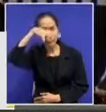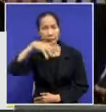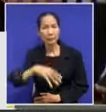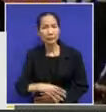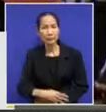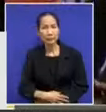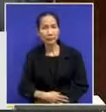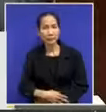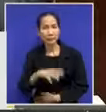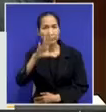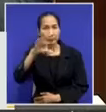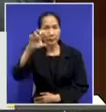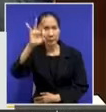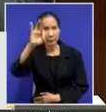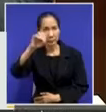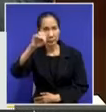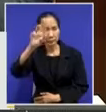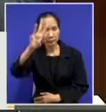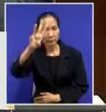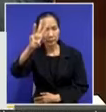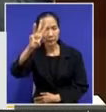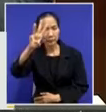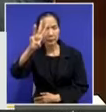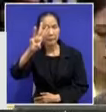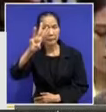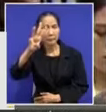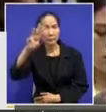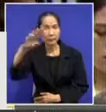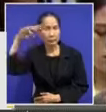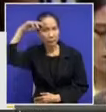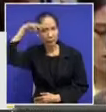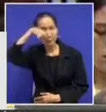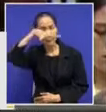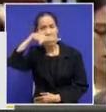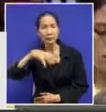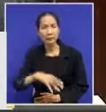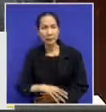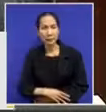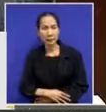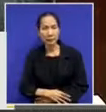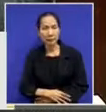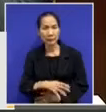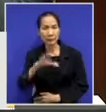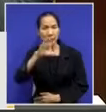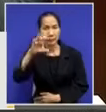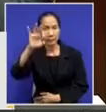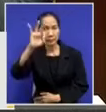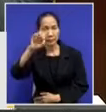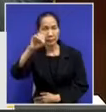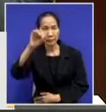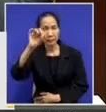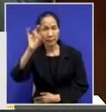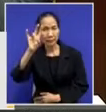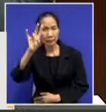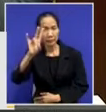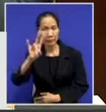เรืองกิจครับ 596นายสยามหัตถสงเคราะห์ นายธนาธรจึงรุ่งเรืองกิจครับ 597น